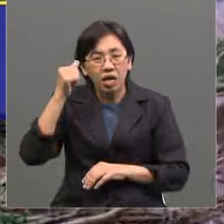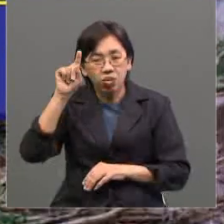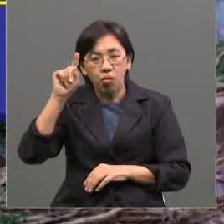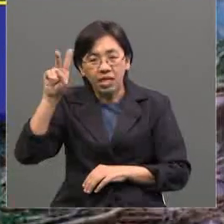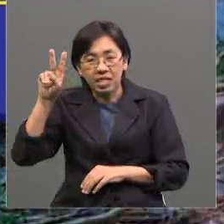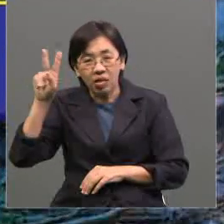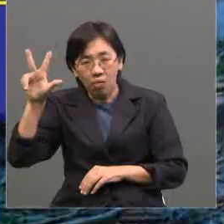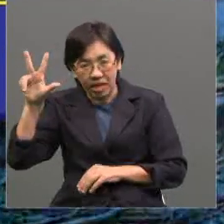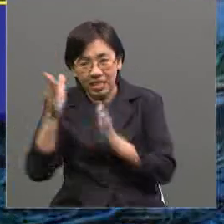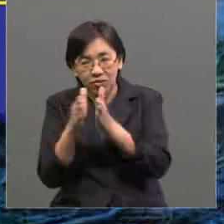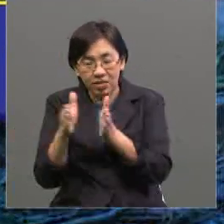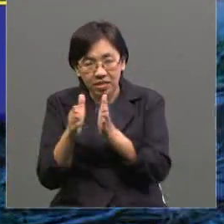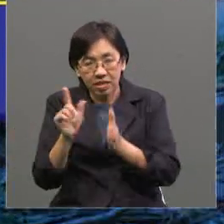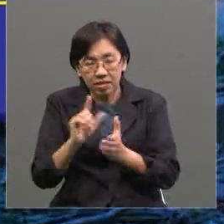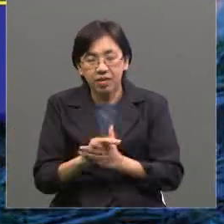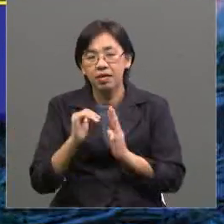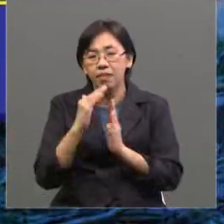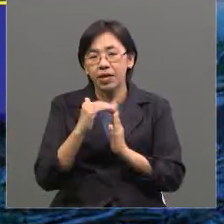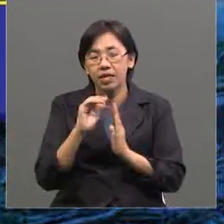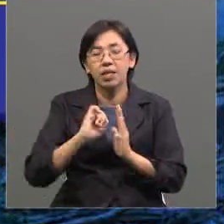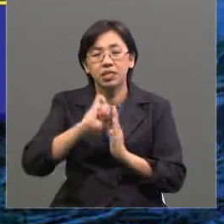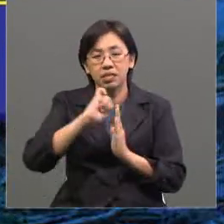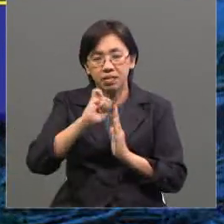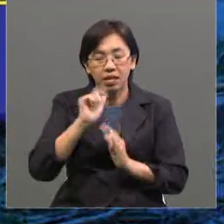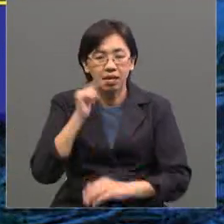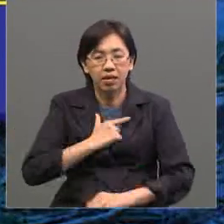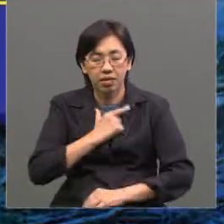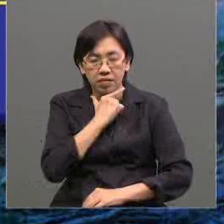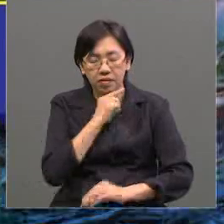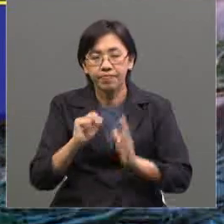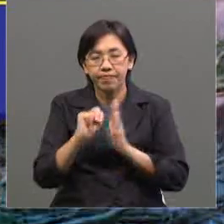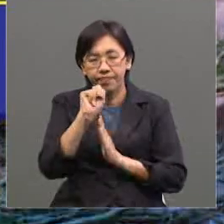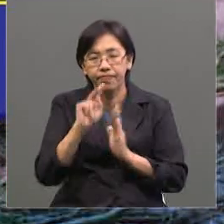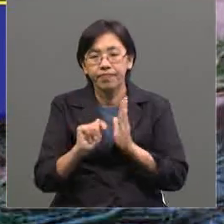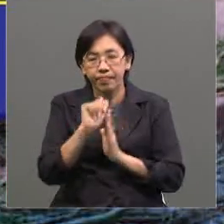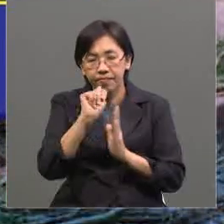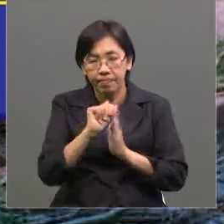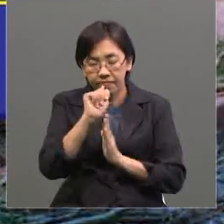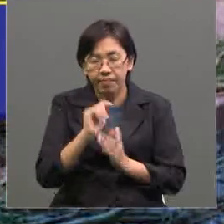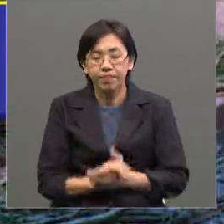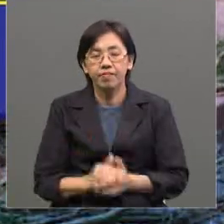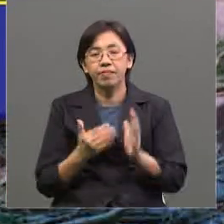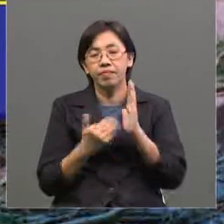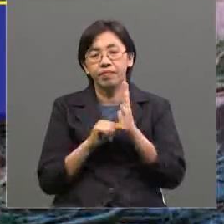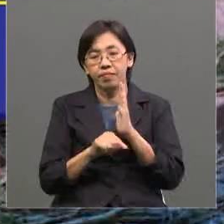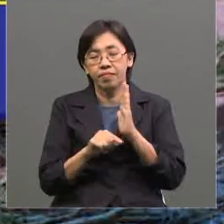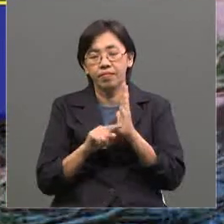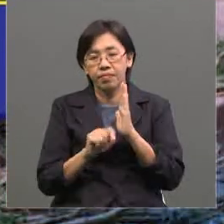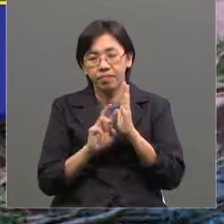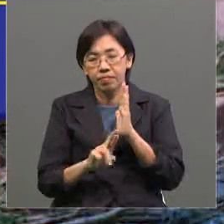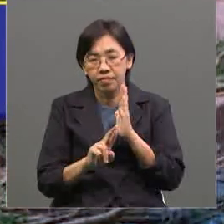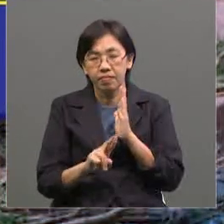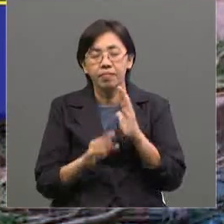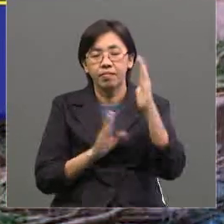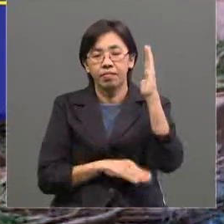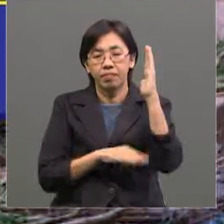วันวันนี้เลยนะครับก็คือที่ภาคเหนือเนี่ยจะมีที่จังหวัดเชียงใหม่แม่ฮ่องสอนน่านและจังหวัดตากที่ภาคตะวันออกจะมีที่จังหวัดตราด